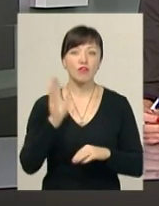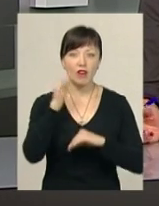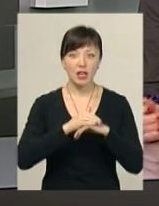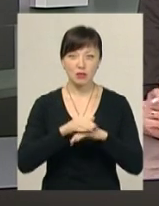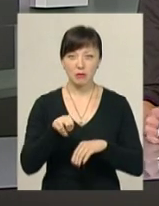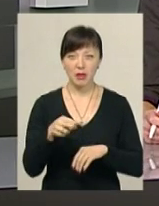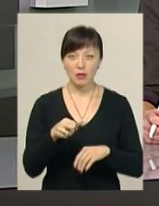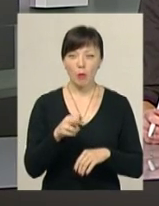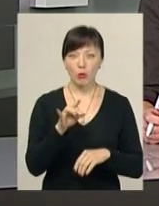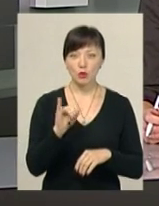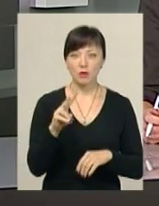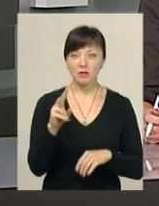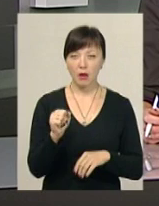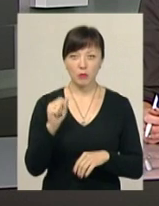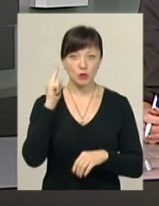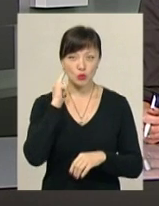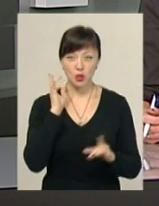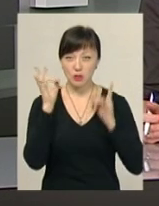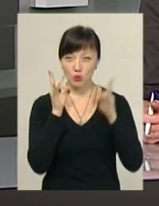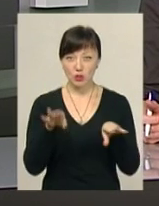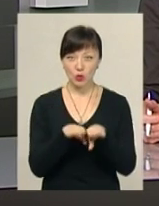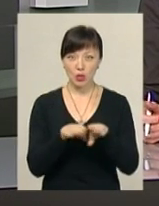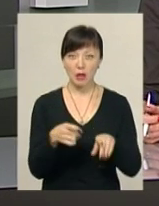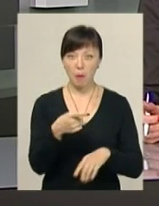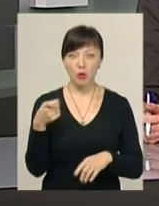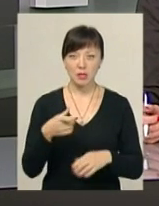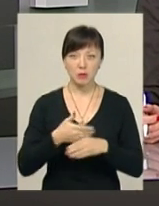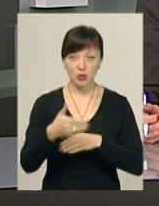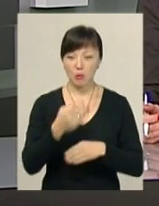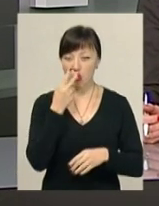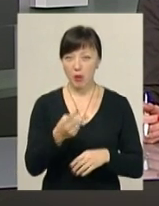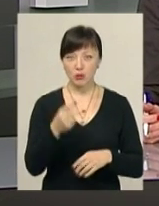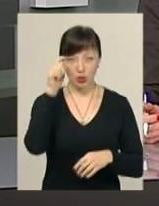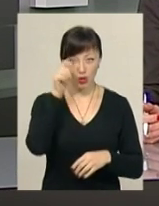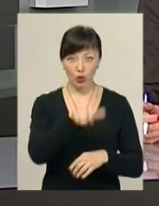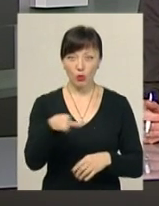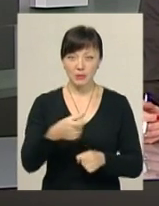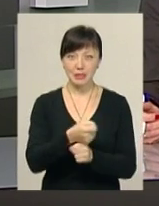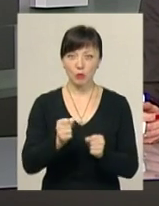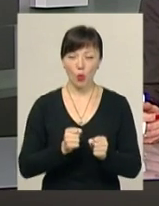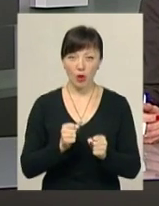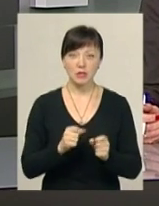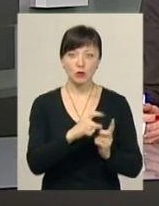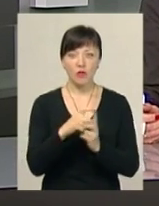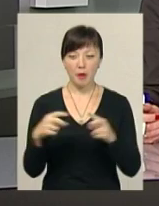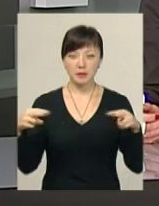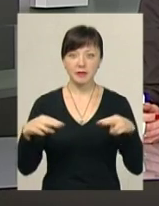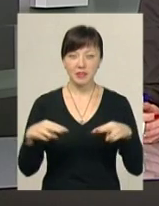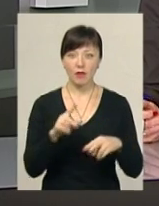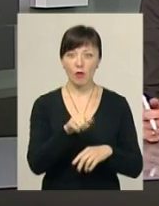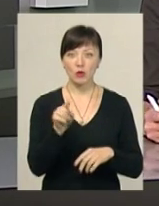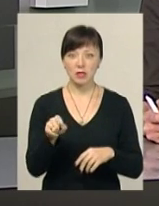Проскурівській. Спочатку перехожі почули звуки, схожі на постріли, а вже потім побачили хлопців зі зброєю. За словами очевидців,